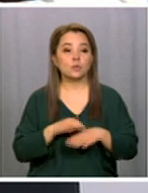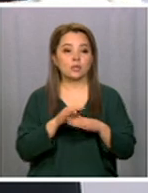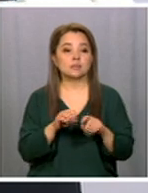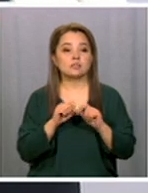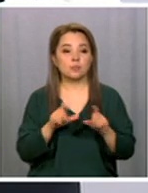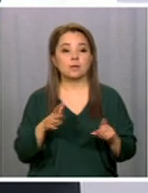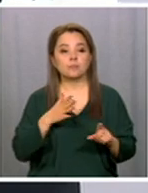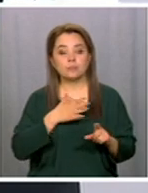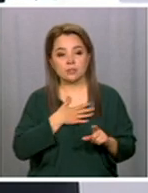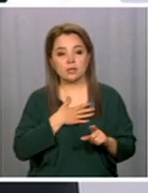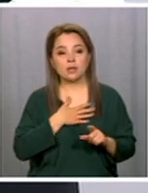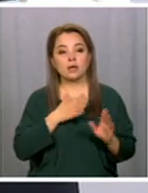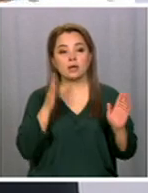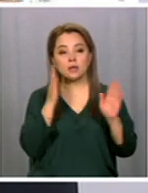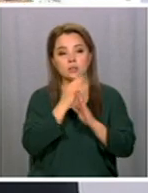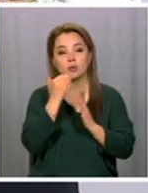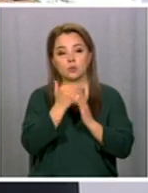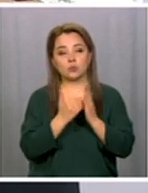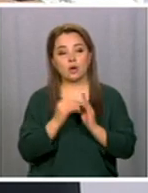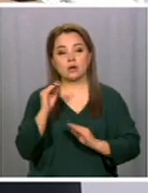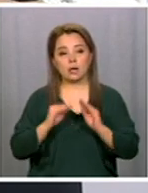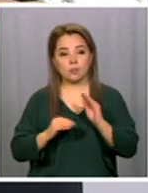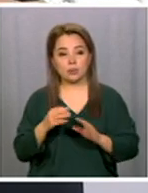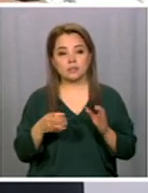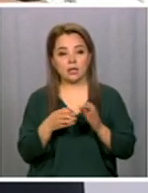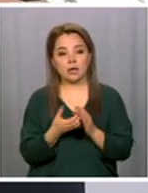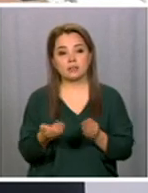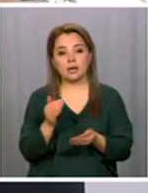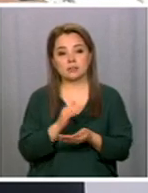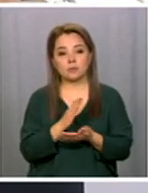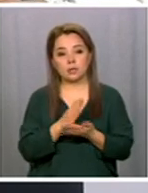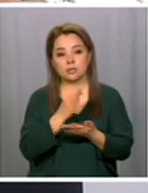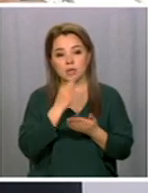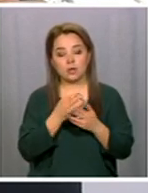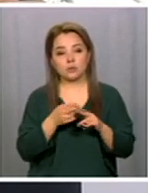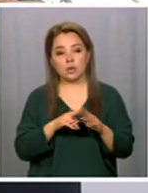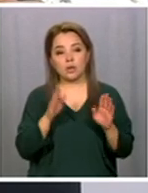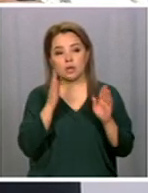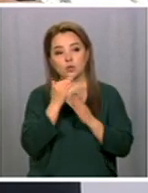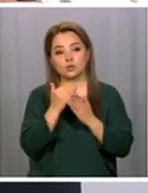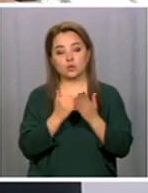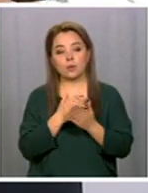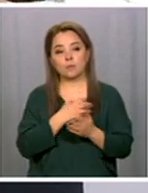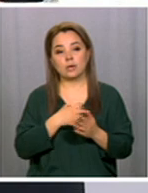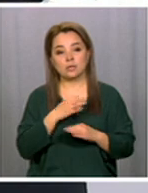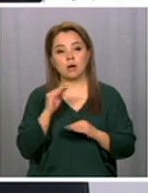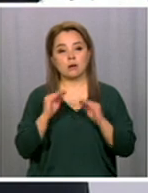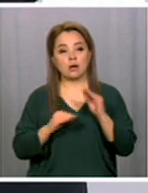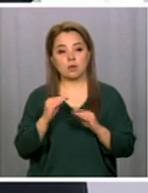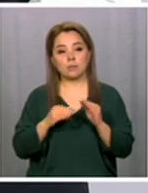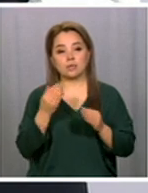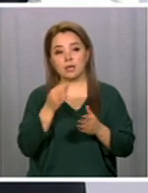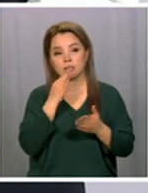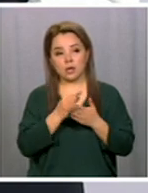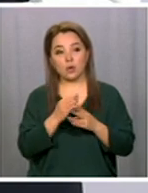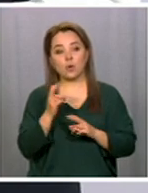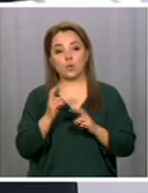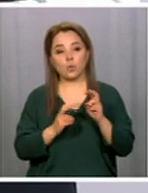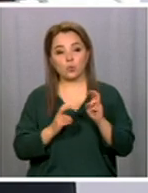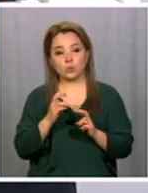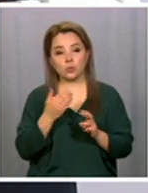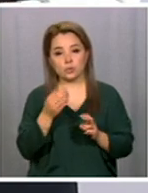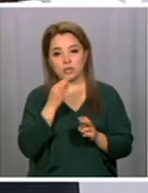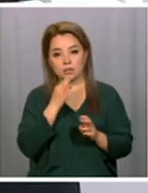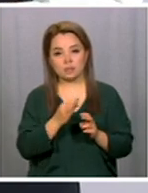біз экожүйенің компоненттерімен танысқан болатынбыз. Экожүйені құрайтын негізгі компоненттерге өндірушілер,